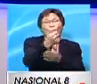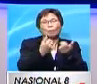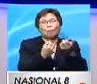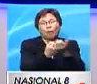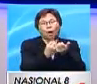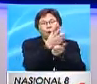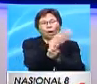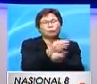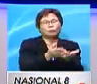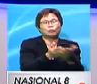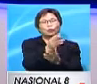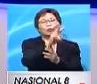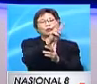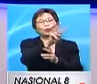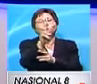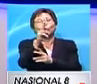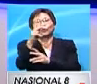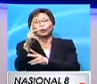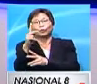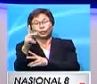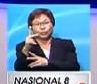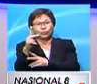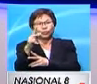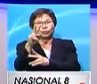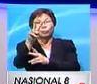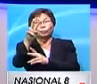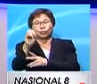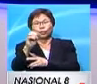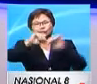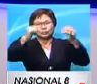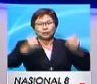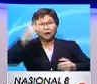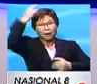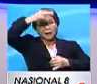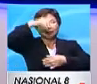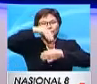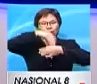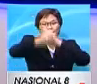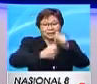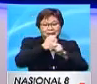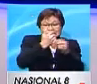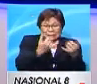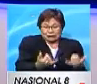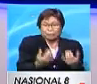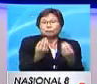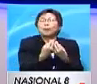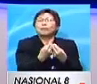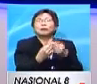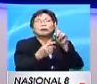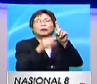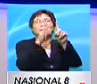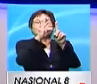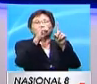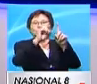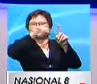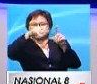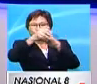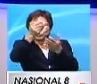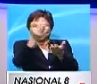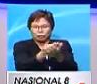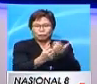langsung untuk 22320 jemaah haji Malaysia pada tahun ini yang bernilai r0